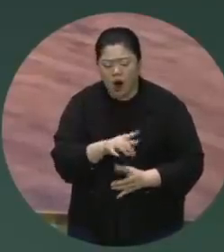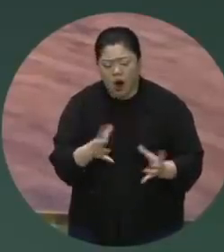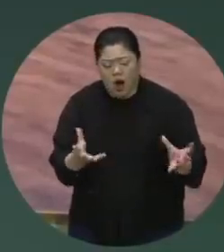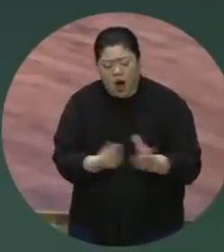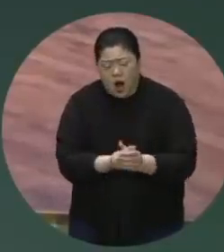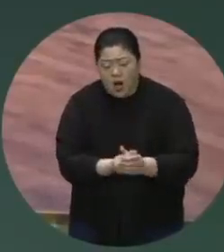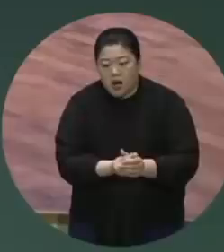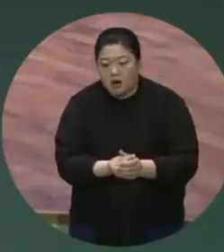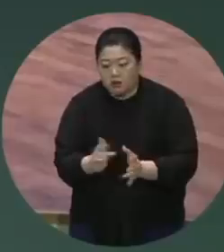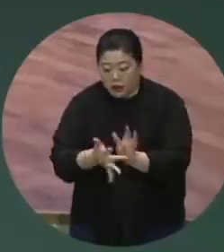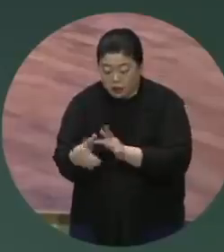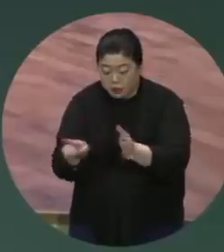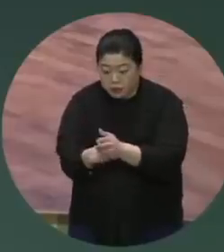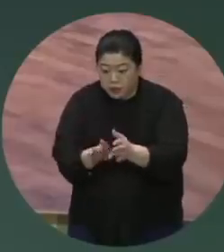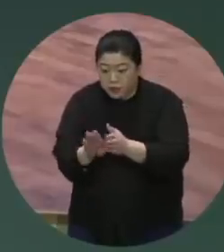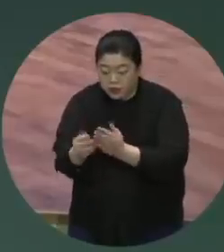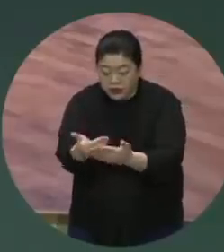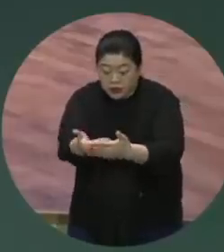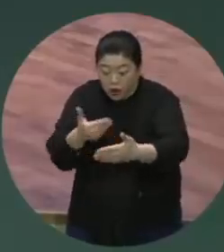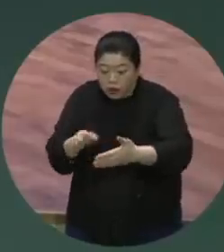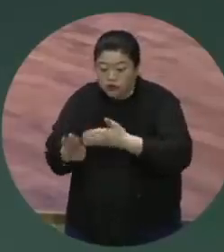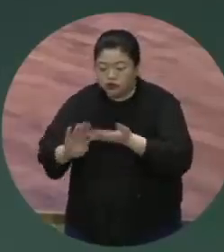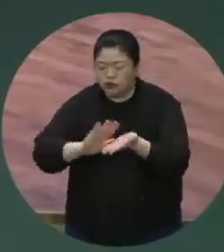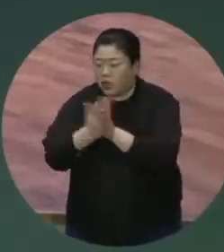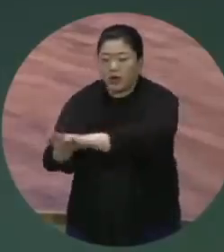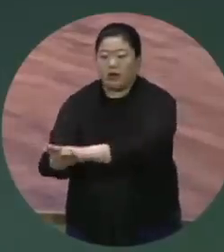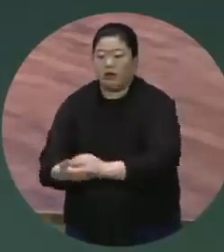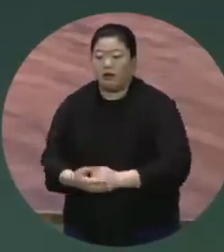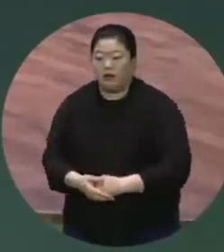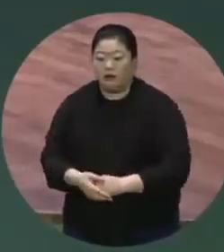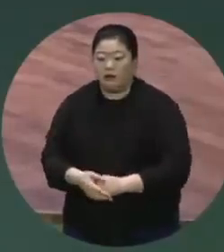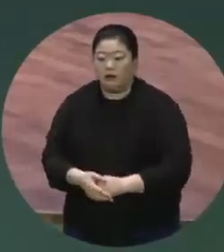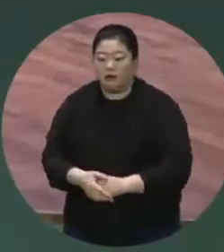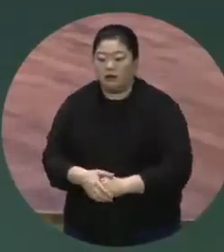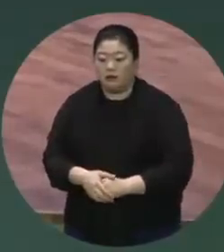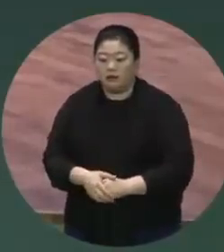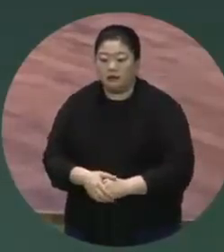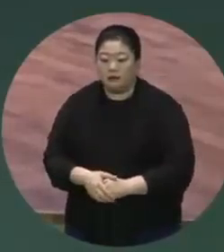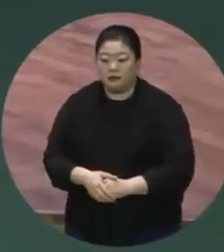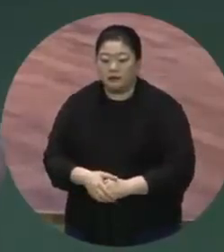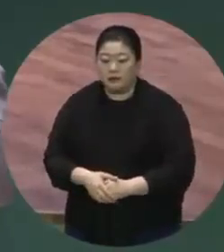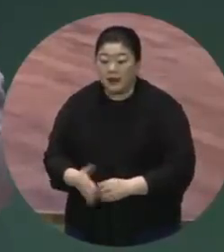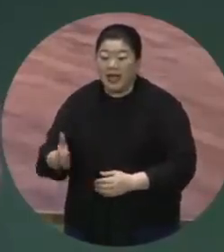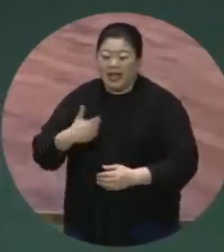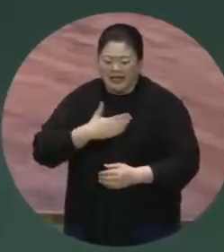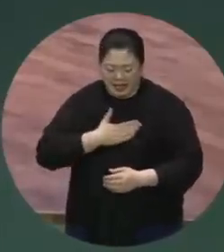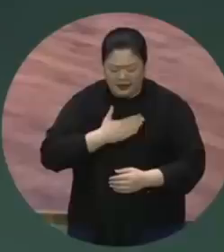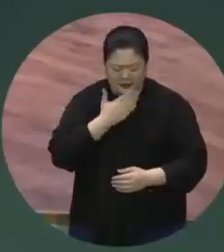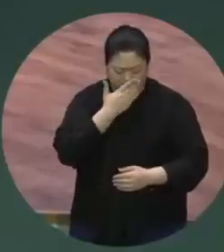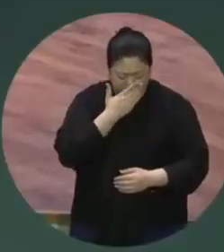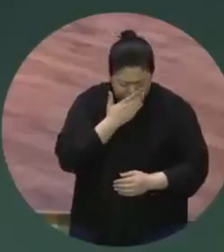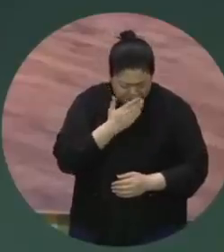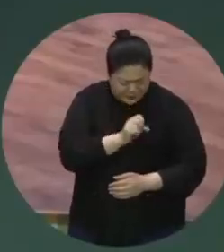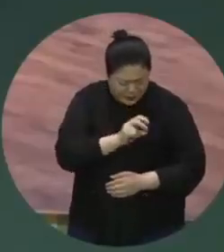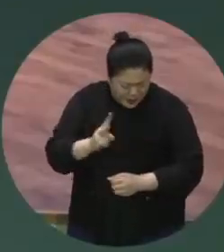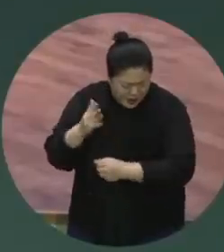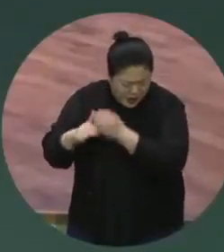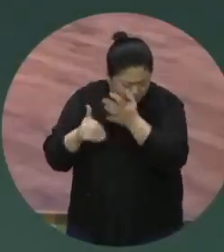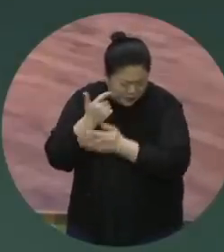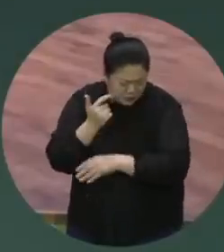믿으시기 바랍니다. 낮아져야 돼요. No cross, no crown. 내가 낮아져야 영광이 있는 거예요. 부활의 영광.